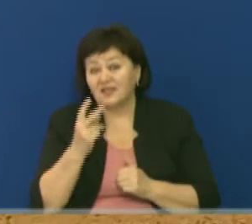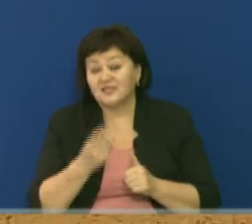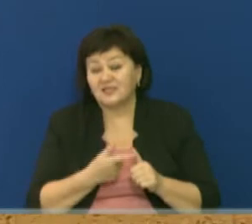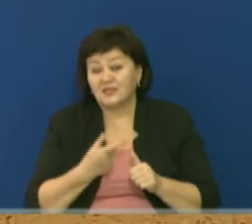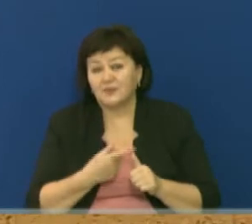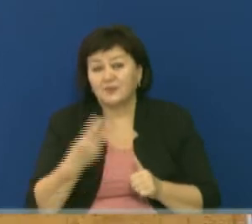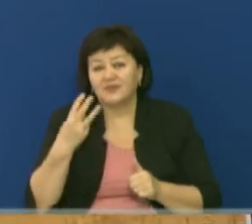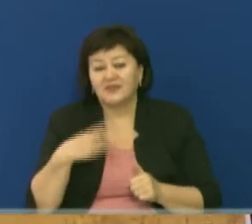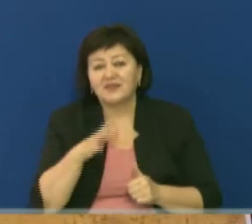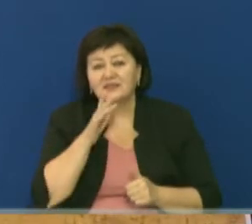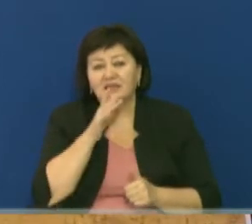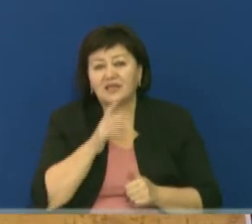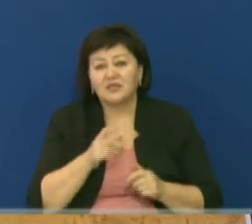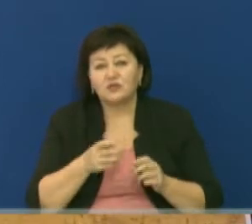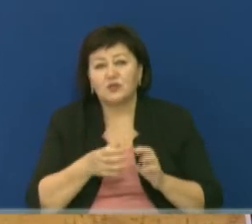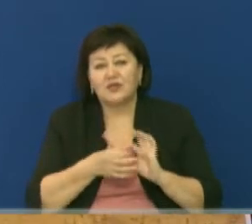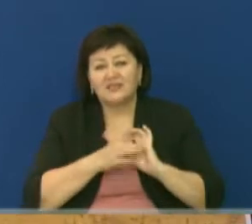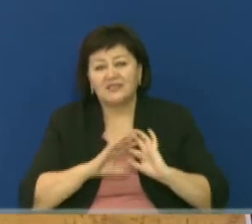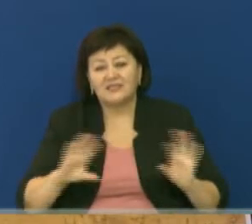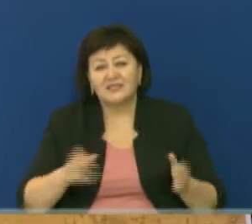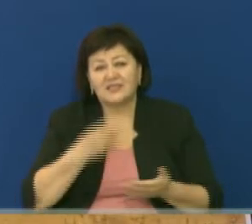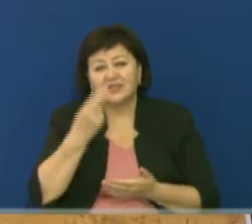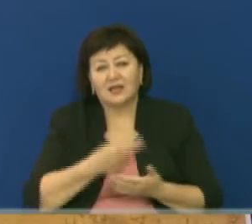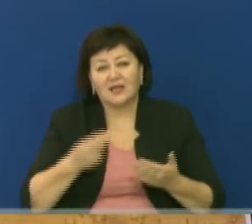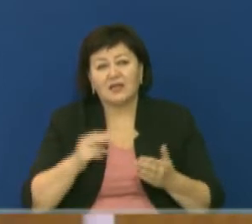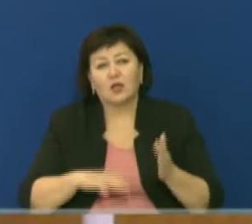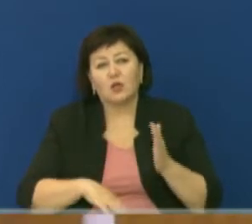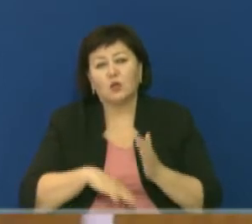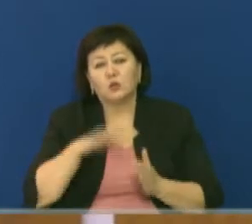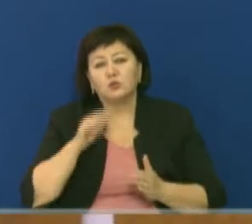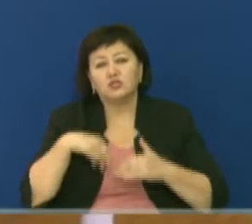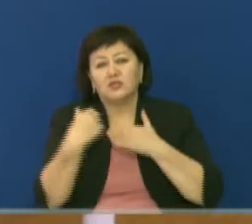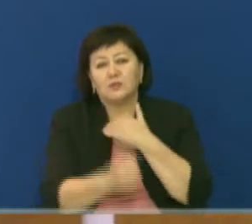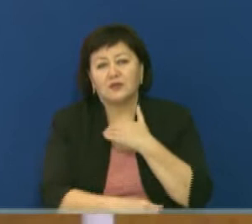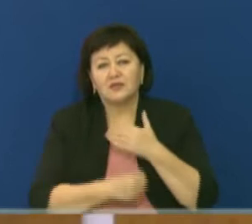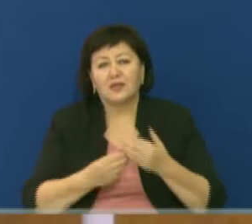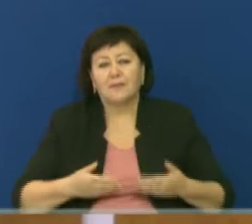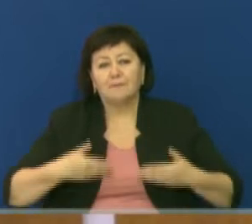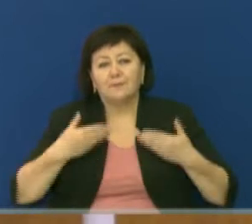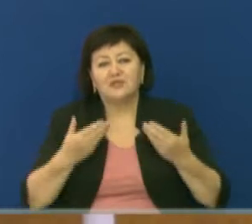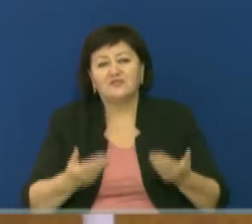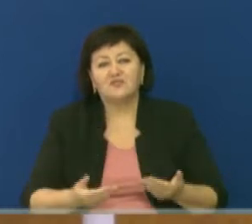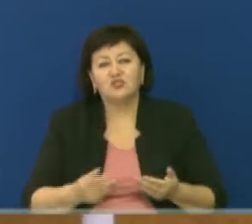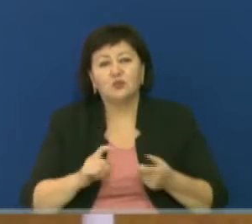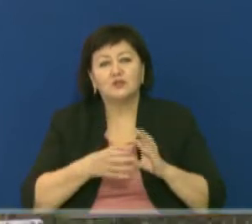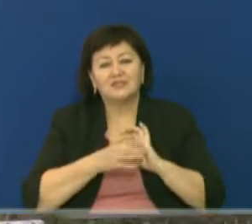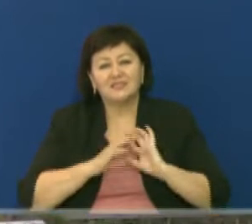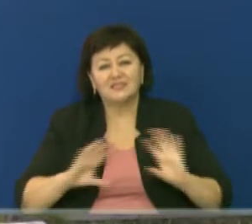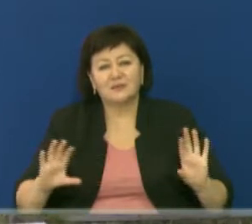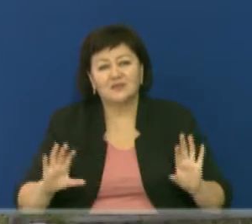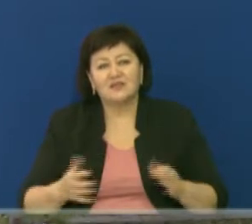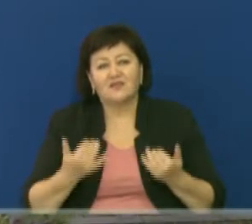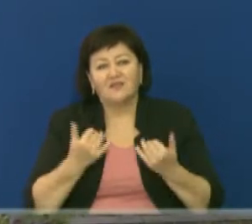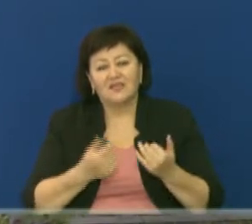К 30-летию независимости к ней была добавлена номинация «Лучший материал, посвященный независимости». В этой